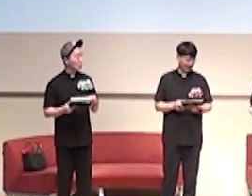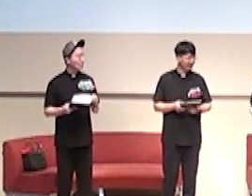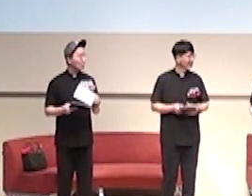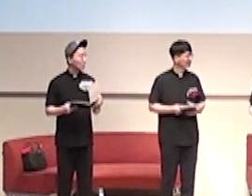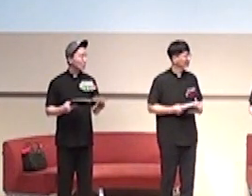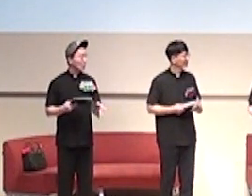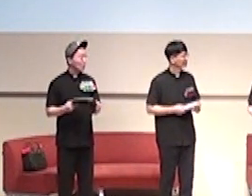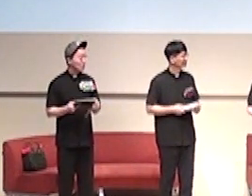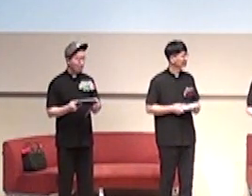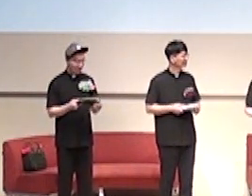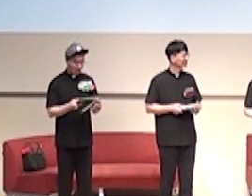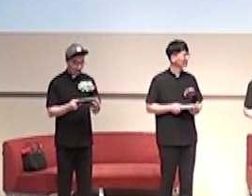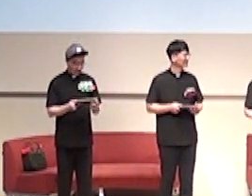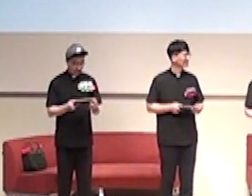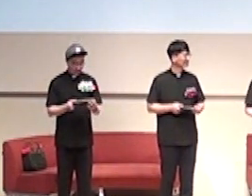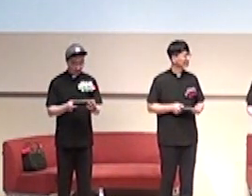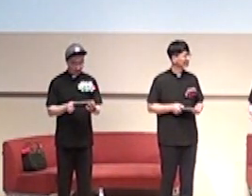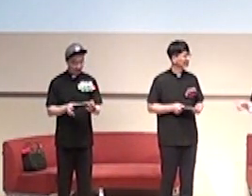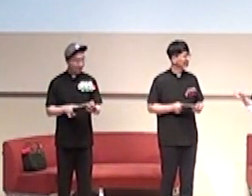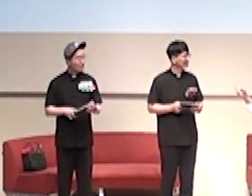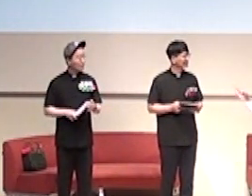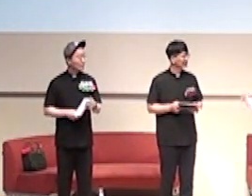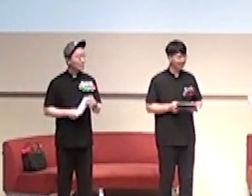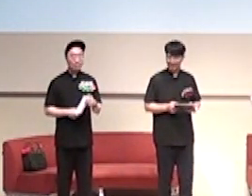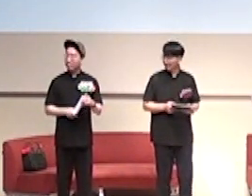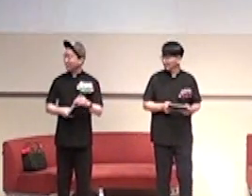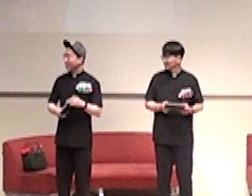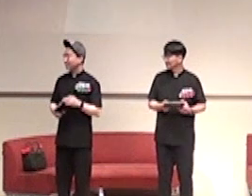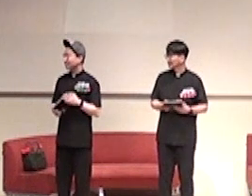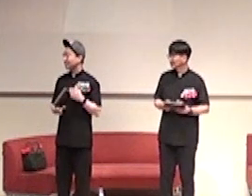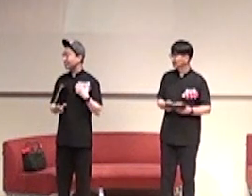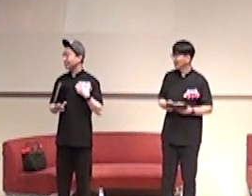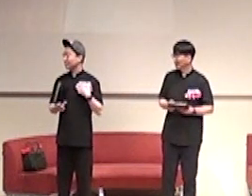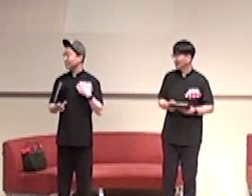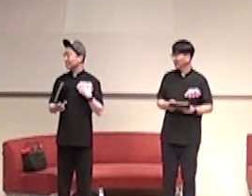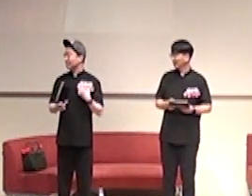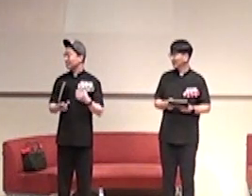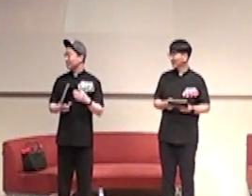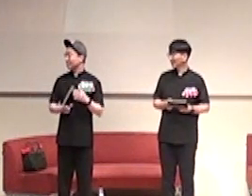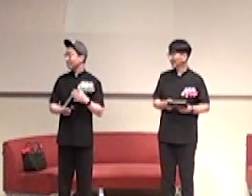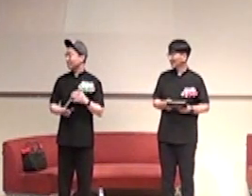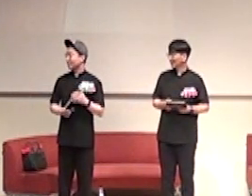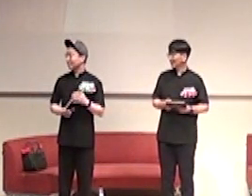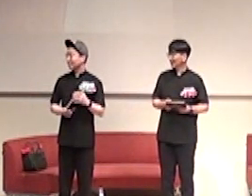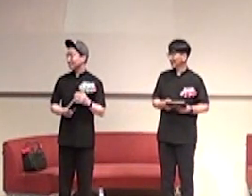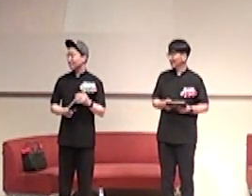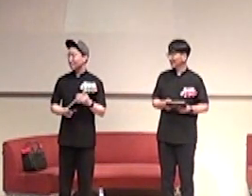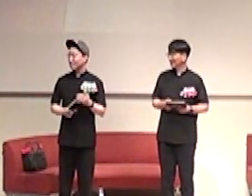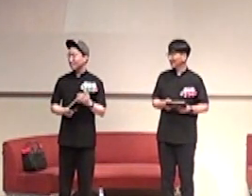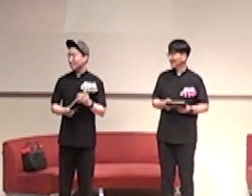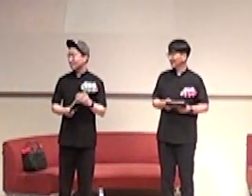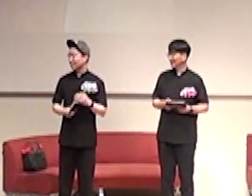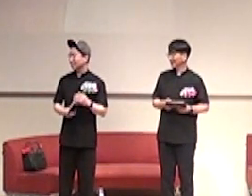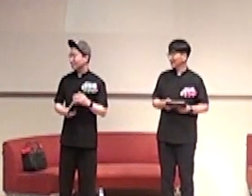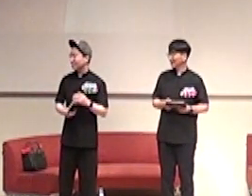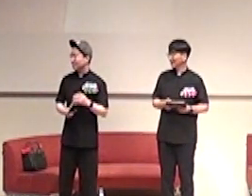추신부님 혹시 기억 남는 게 있을까요? 네, 저는 지금 저기 제일 끝에 사진이 네, 네, 전국